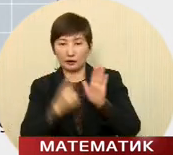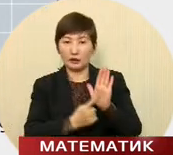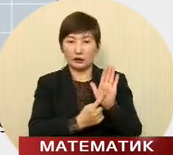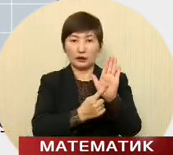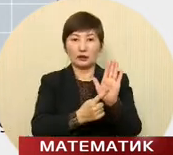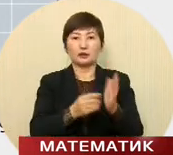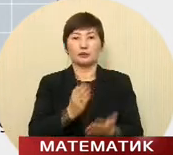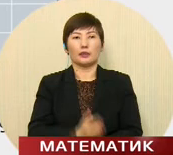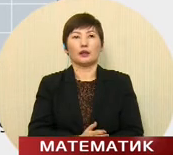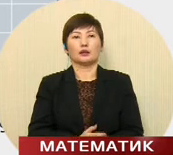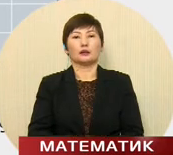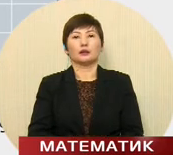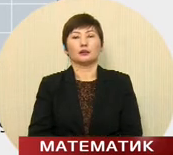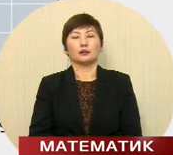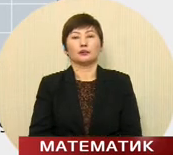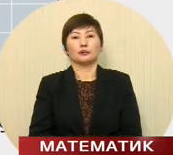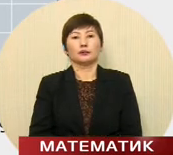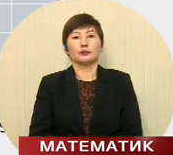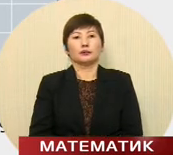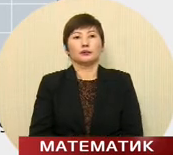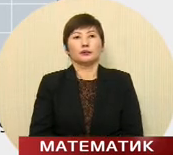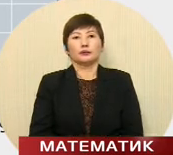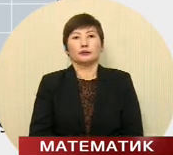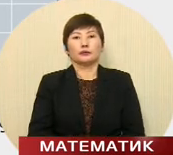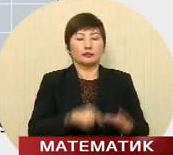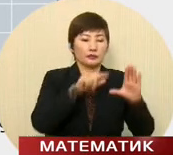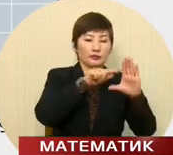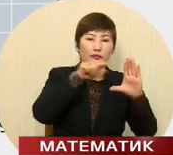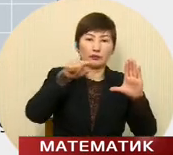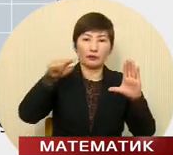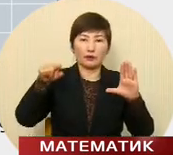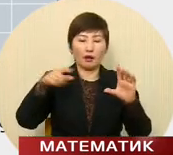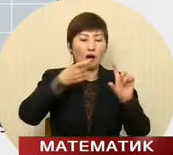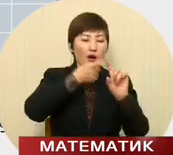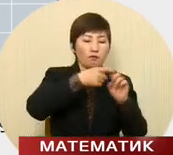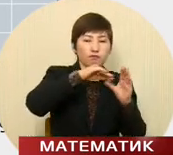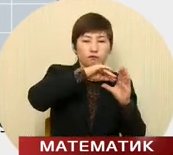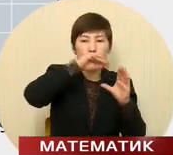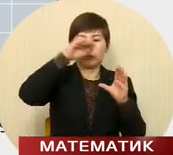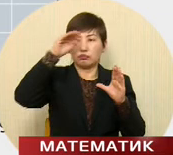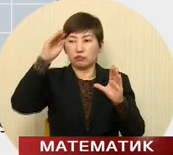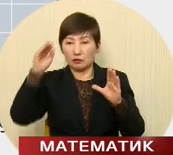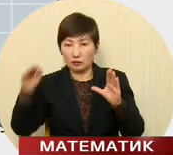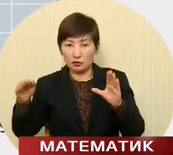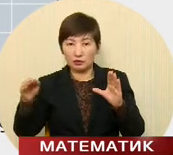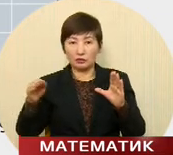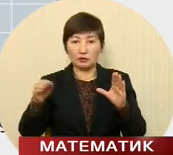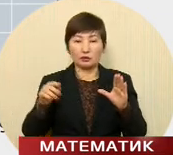температуруудыг илэрхийлсэн байна. За тэгэхээр эдгээр цэгүүдийг хэрчмээр холбоход үүсэж байгаа энэ